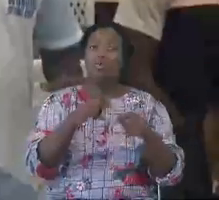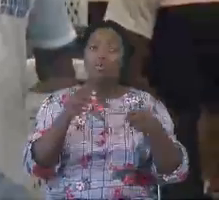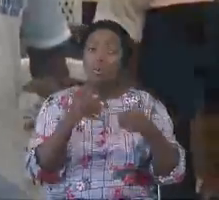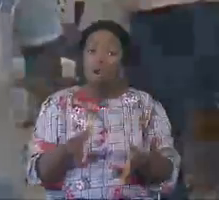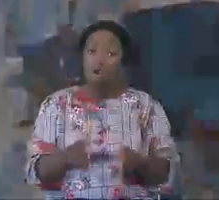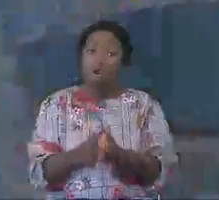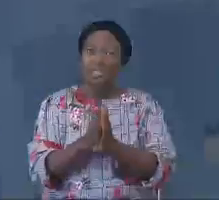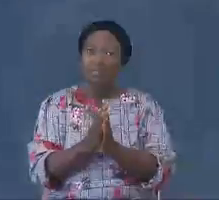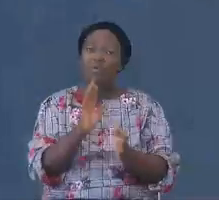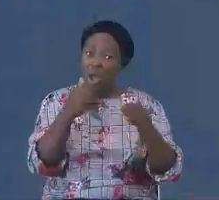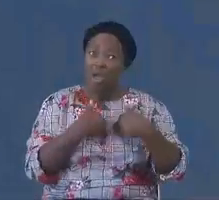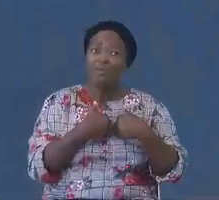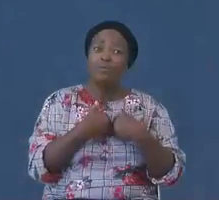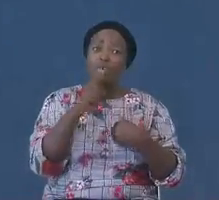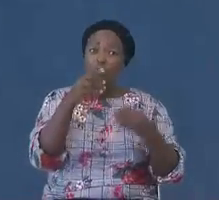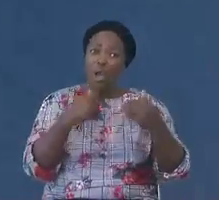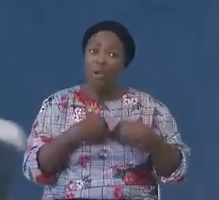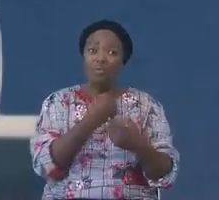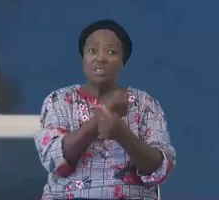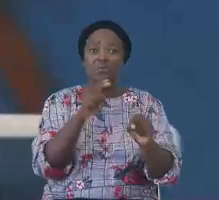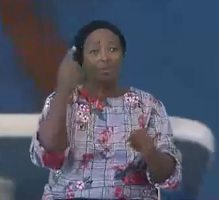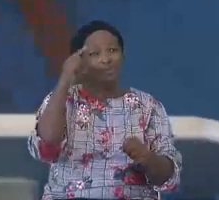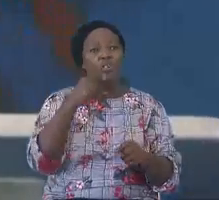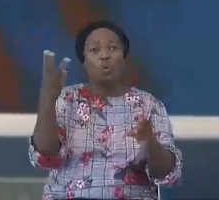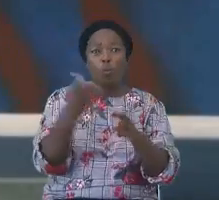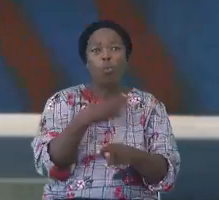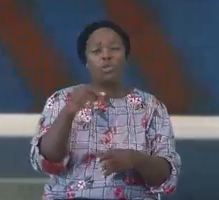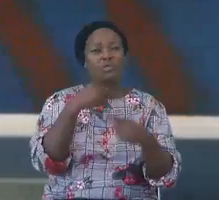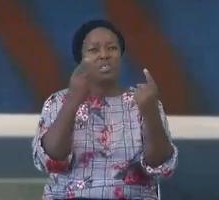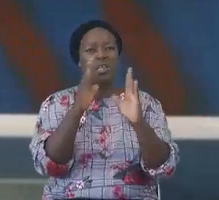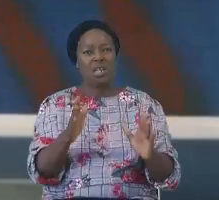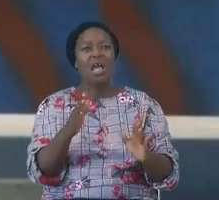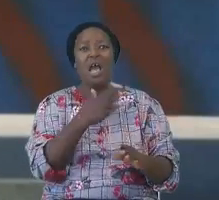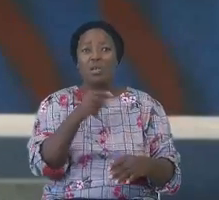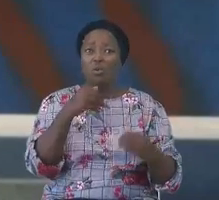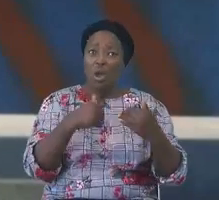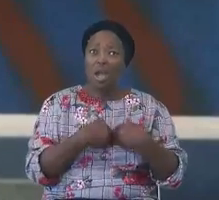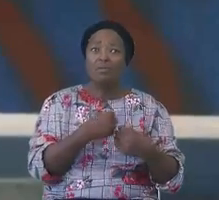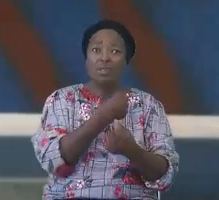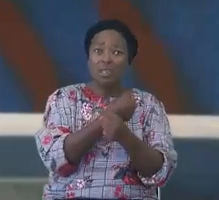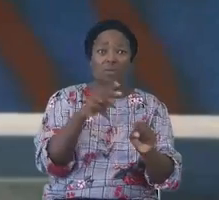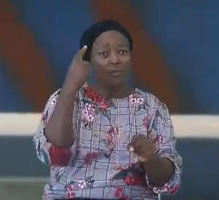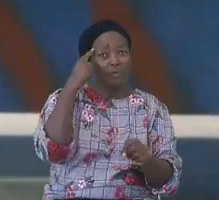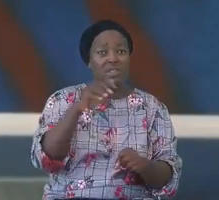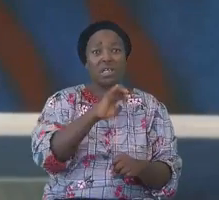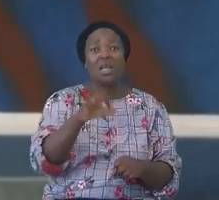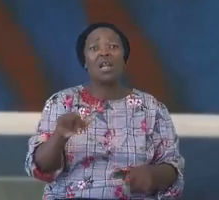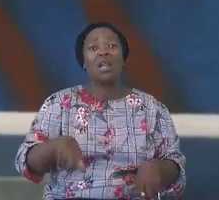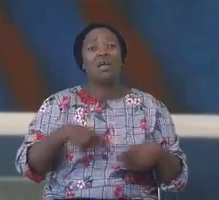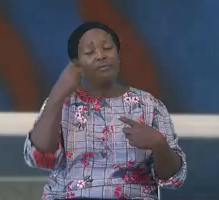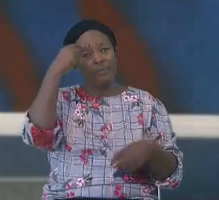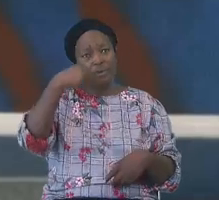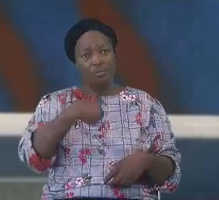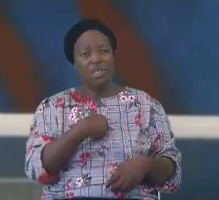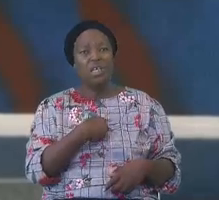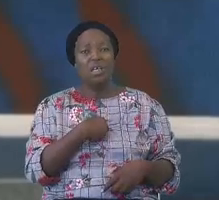je te remercie. Seigneur, je te remercie. Tu as le salut pour le pire des pécheurs.